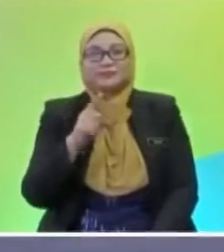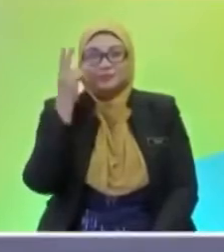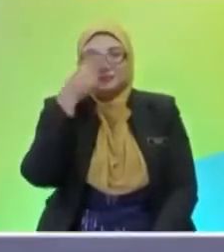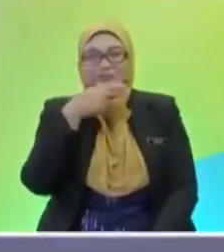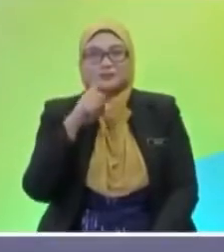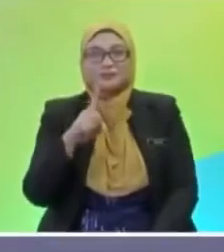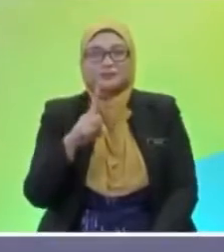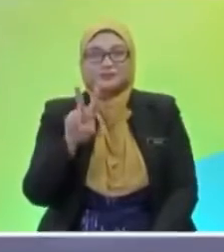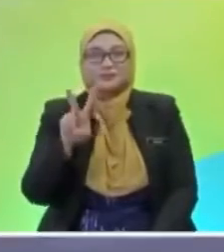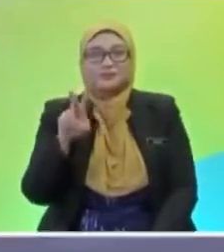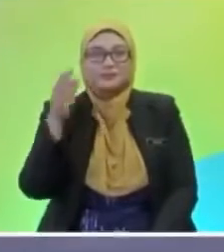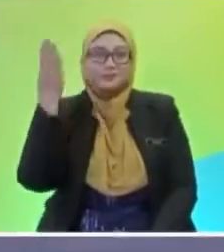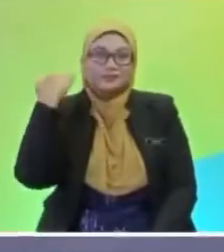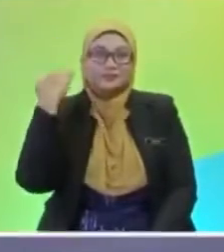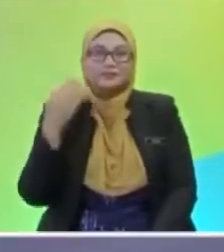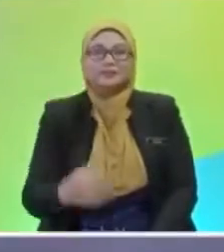alright.